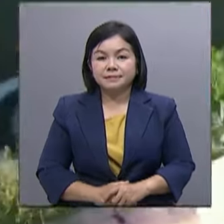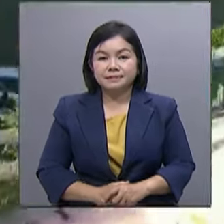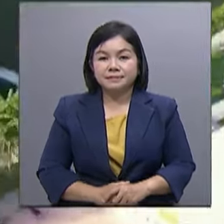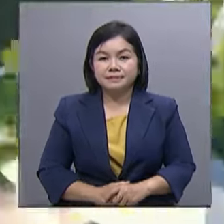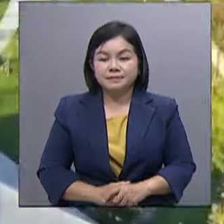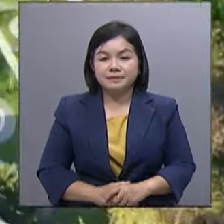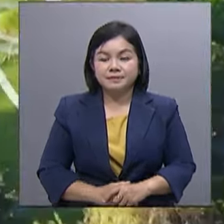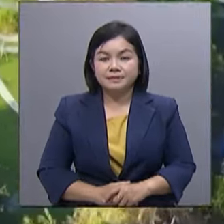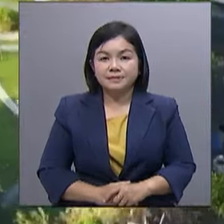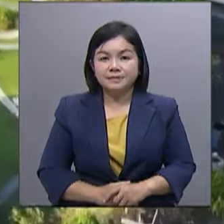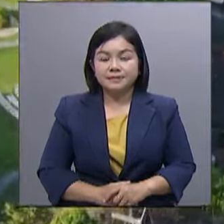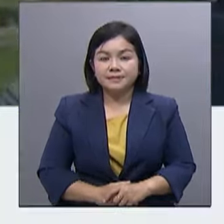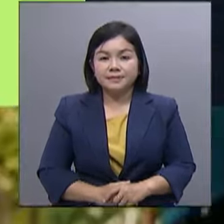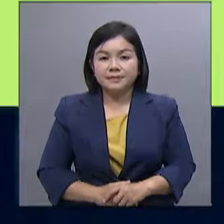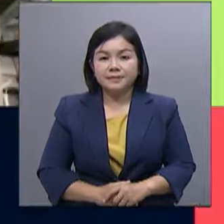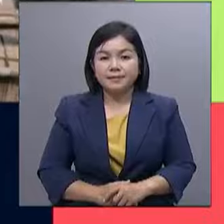อ